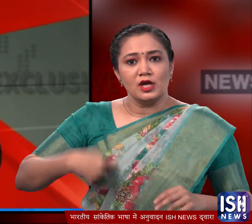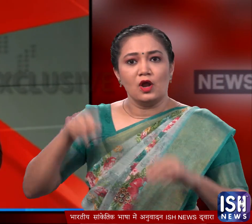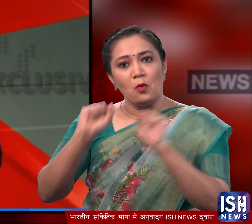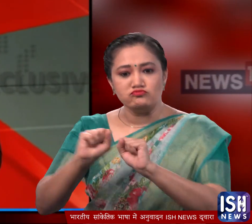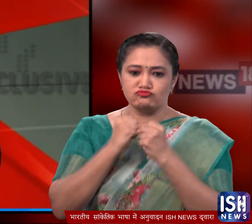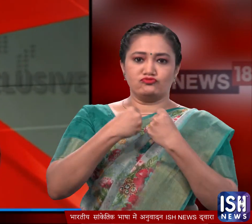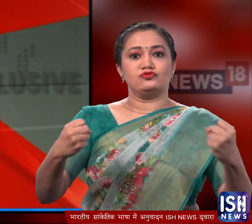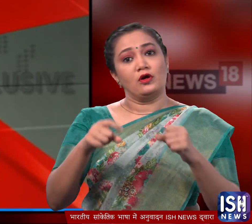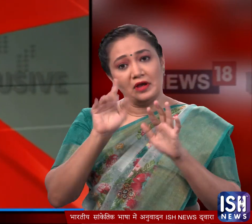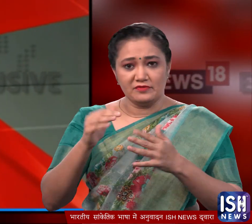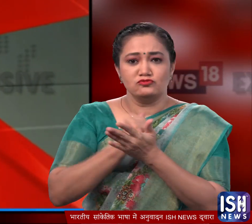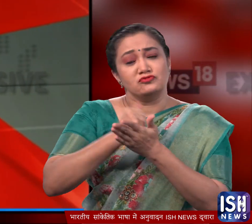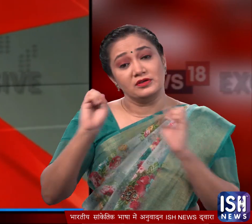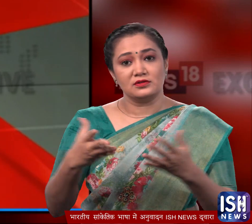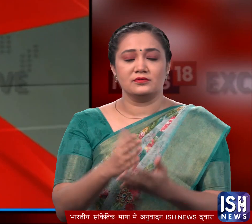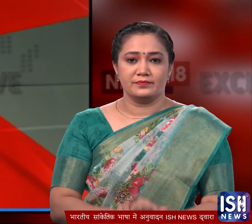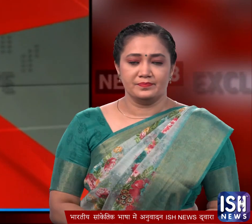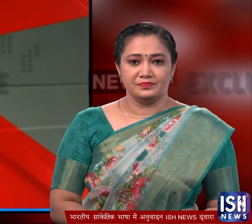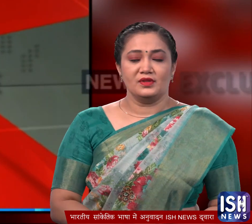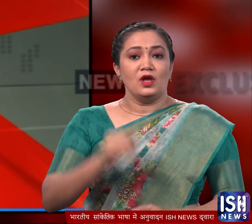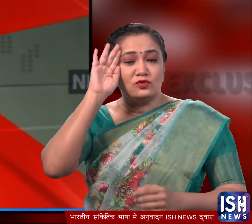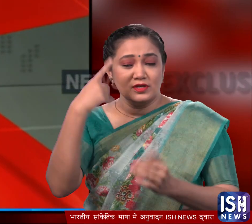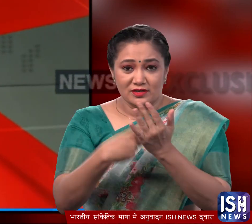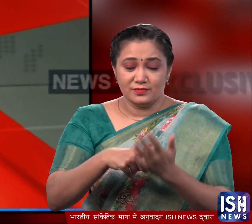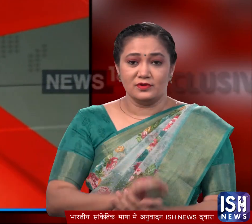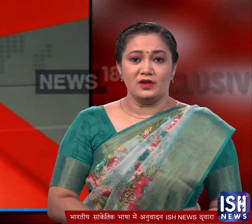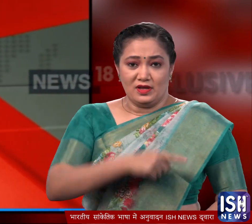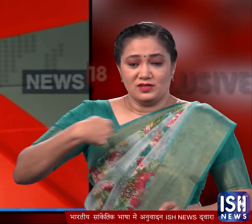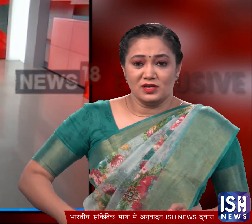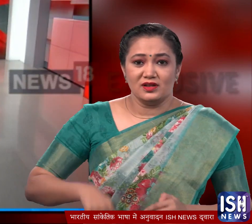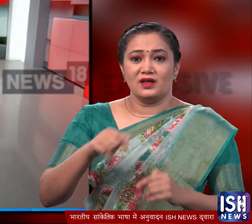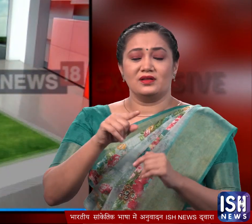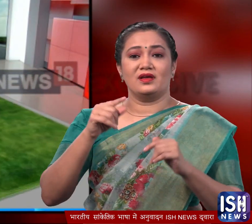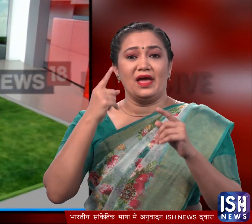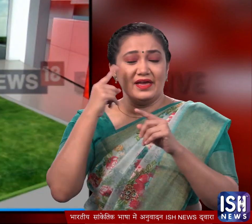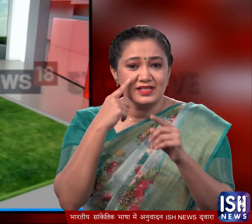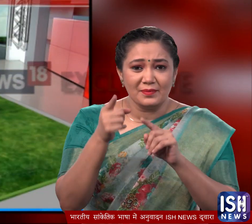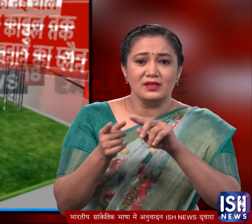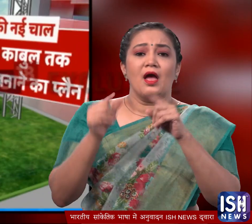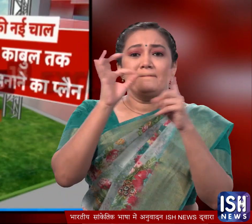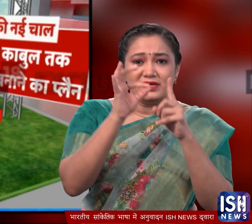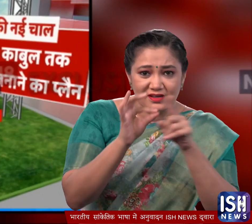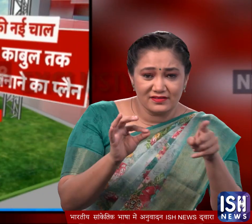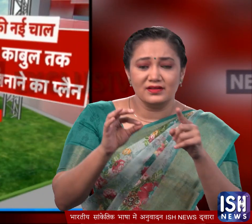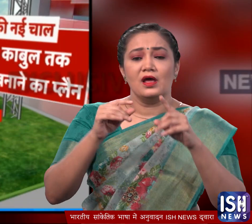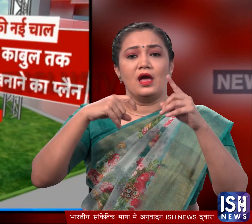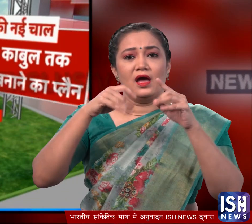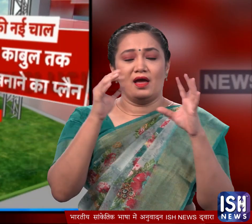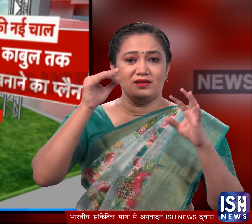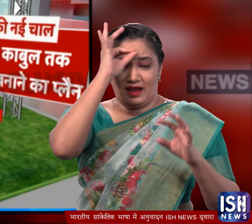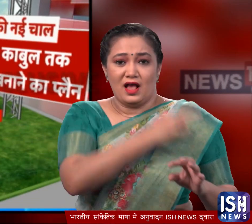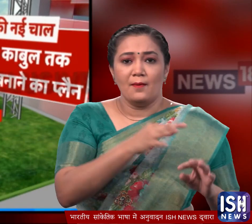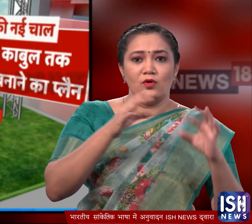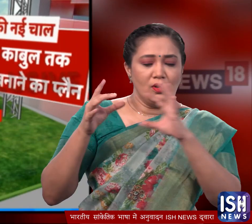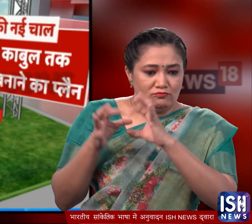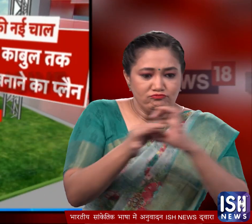भी वहां अपनी पकड़ मजबूत करने की कोशिश में जुट गया है। न्यूज़ 18 के संदीप बोल की रिपोर्ट है कि चीन अब इस्लामाबाद से पेशावर और फिर काबुल तक लिंक